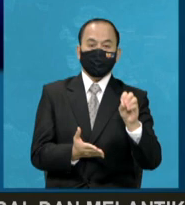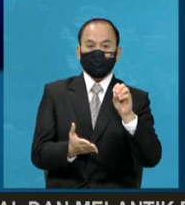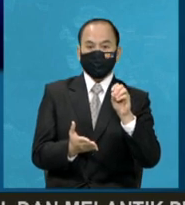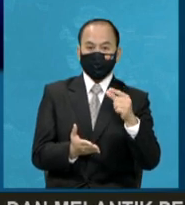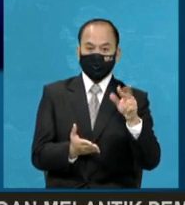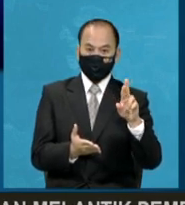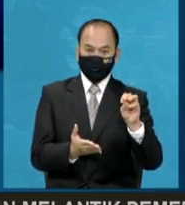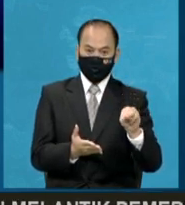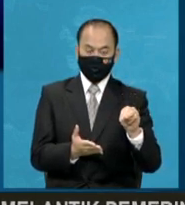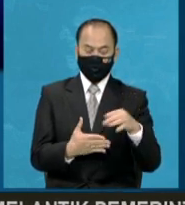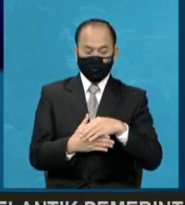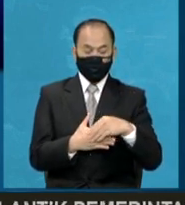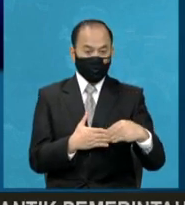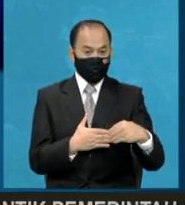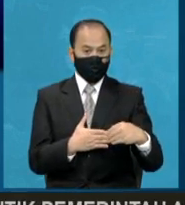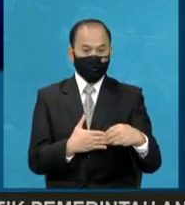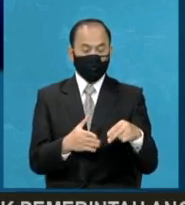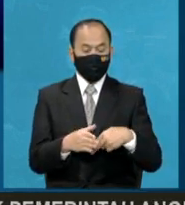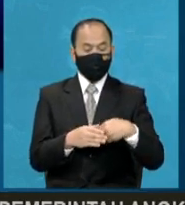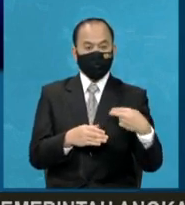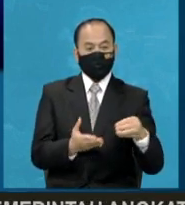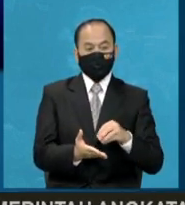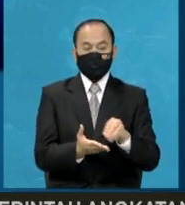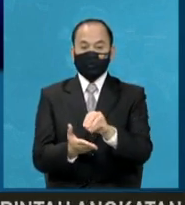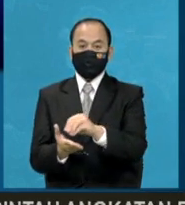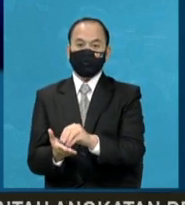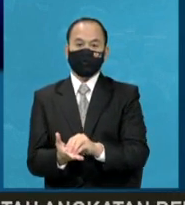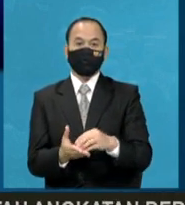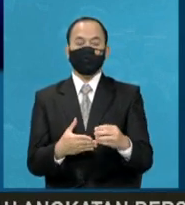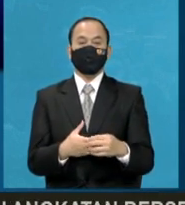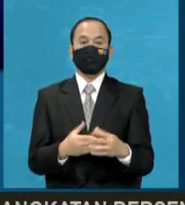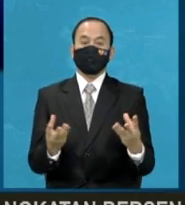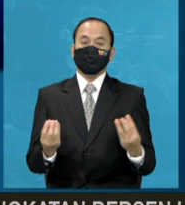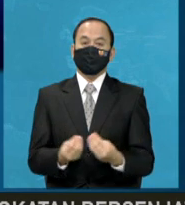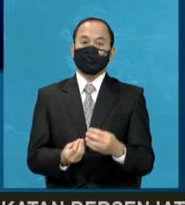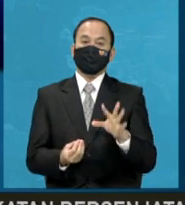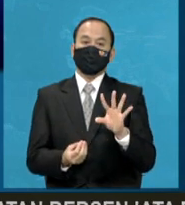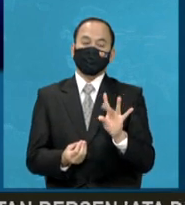uang tunai yang dipercayai hasil penjualan tada berjumlah